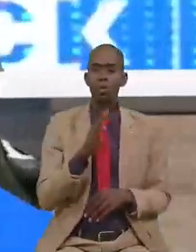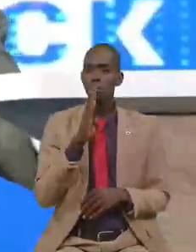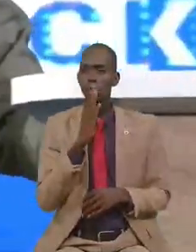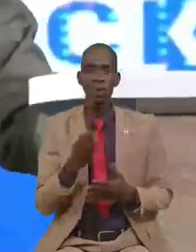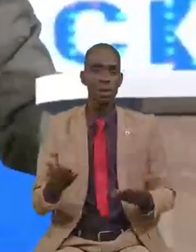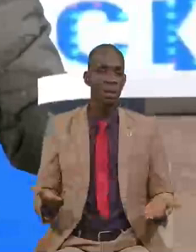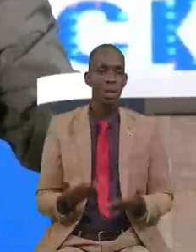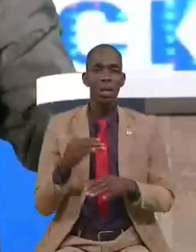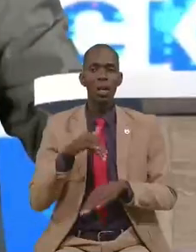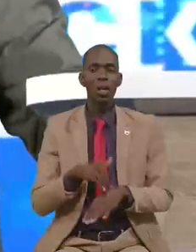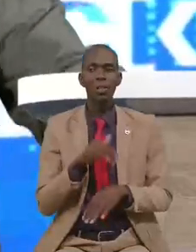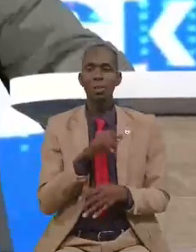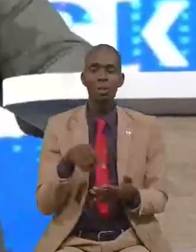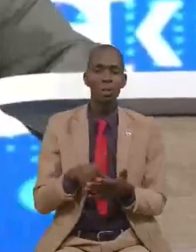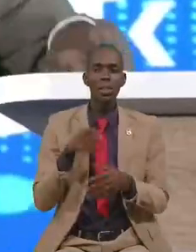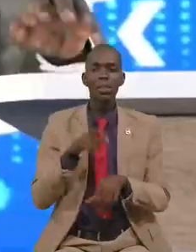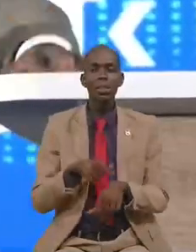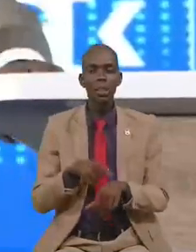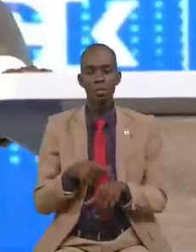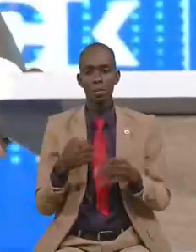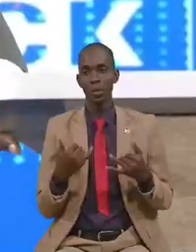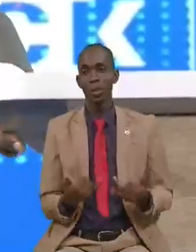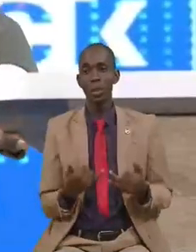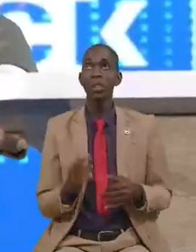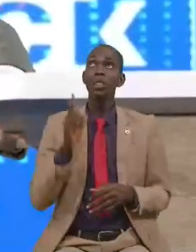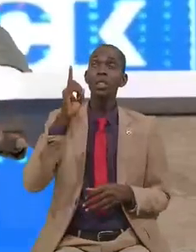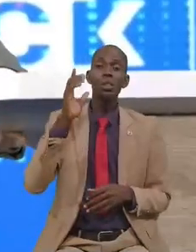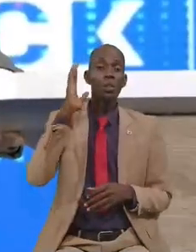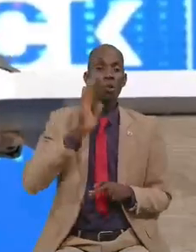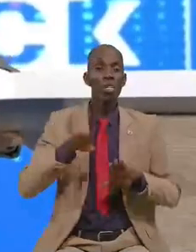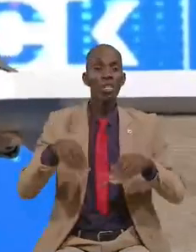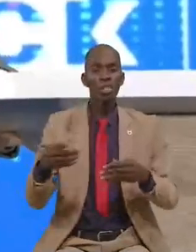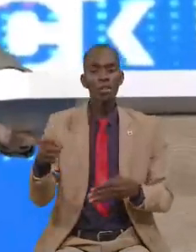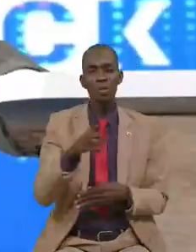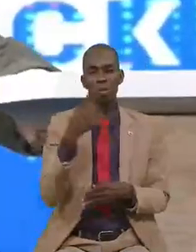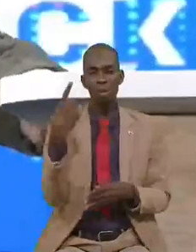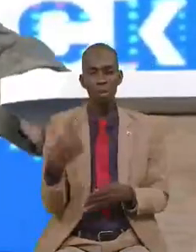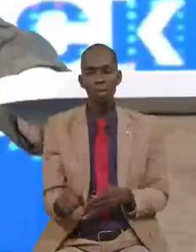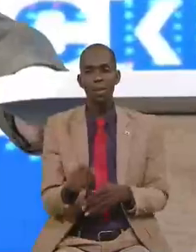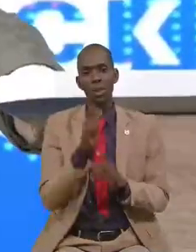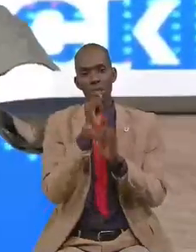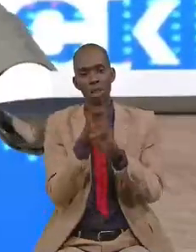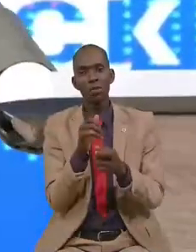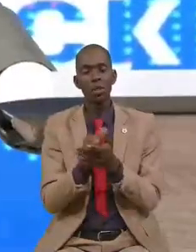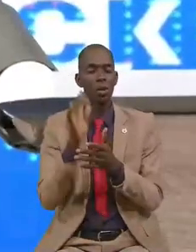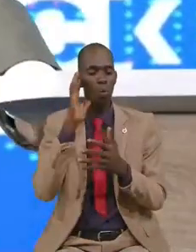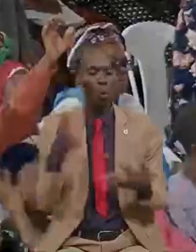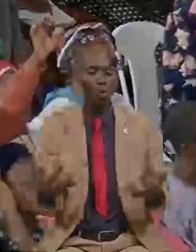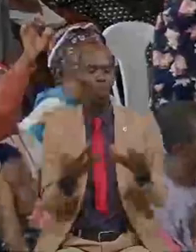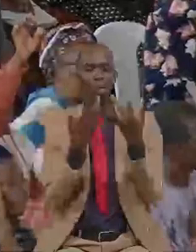un moment pareil, il te donnera ce qui sera conforme à ton